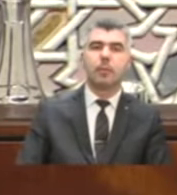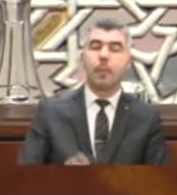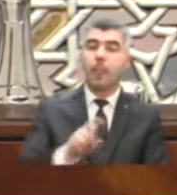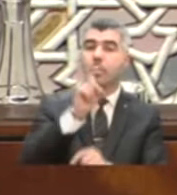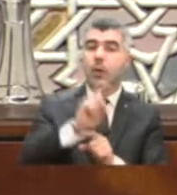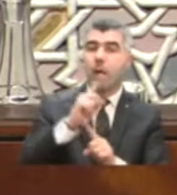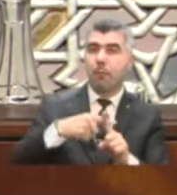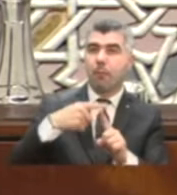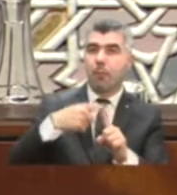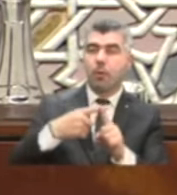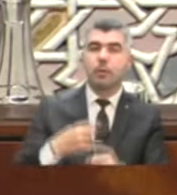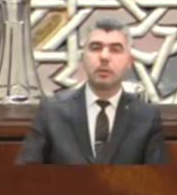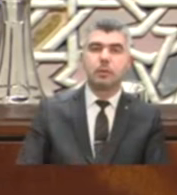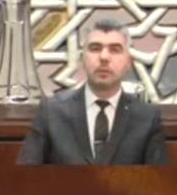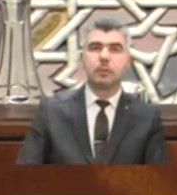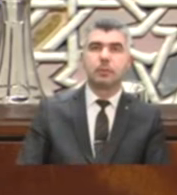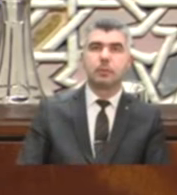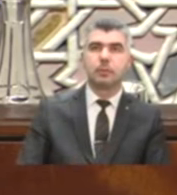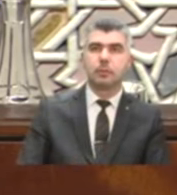من تعقيب اضافي؟